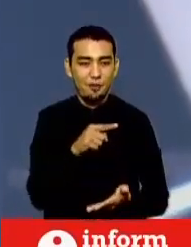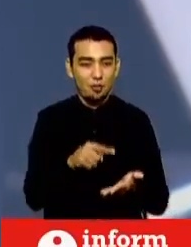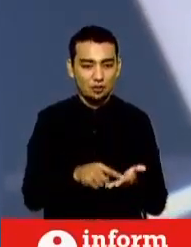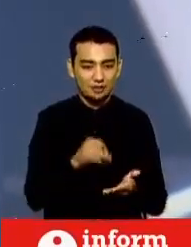материале